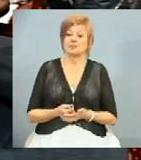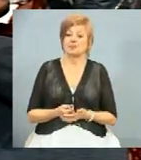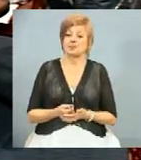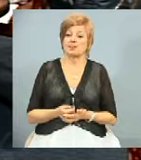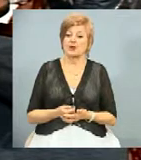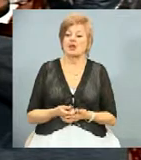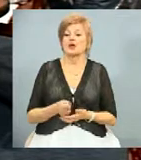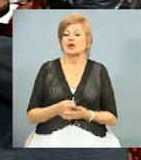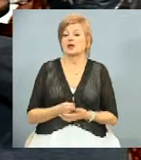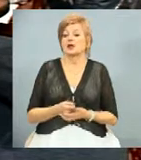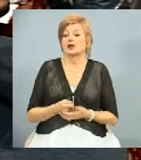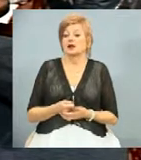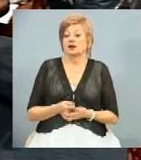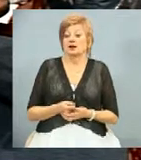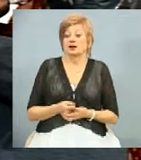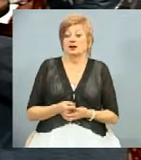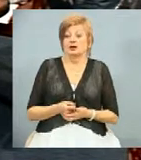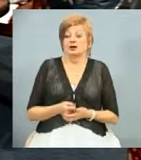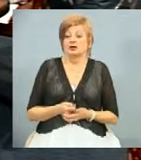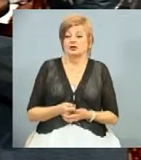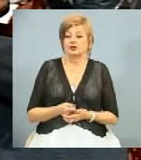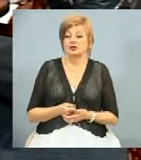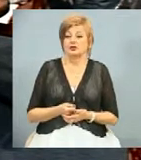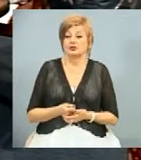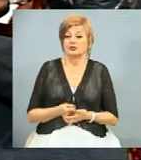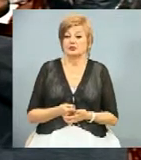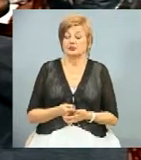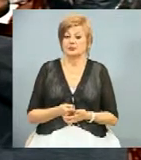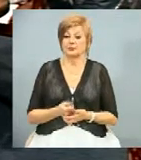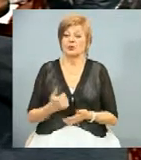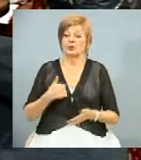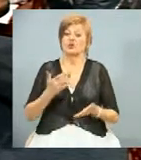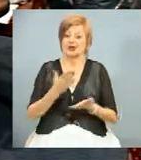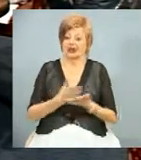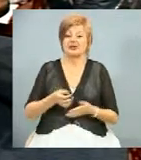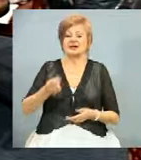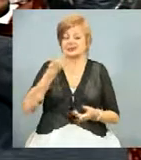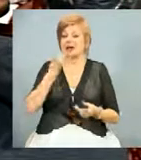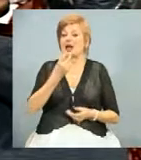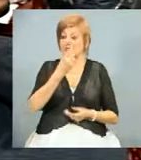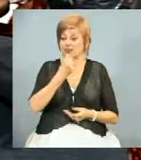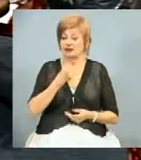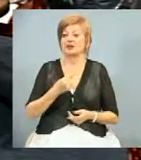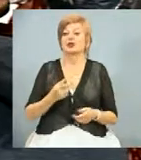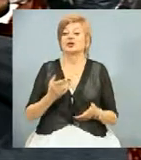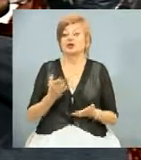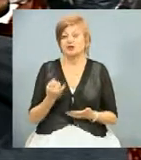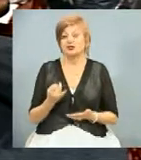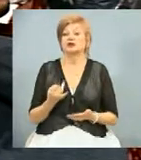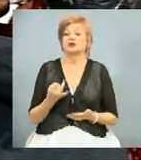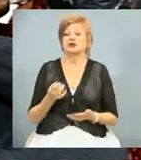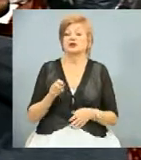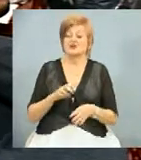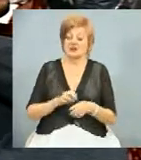є. Від бородав. У мене, наприклад, є. Ну от, так само будь-які лікарські препарати